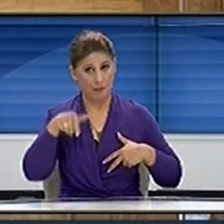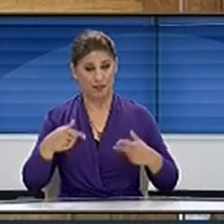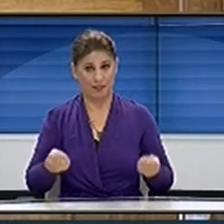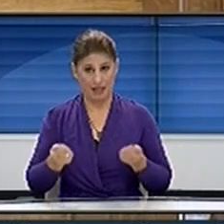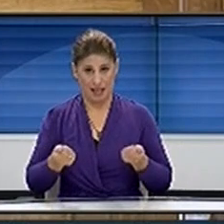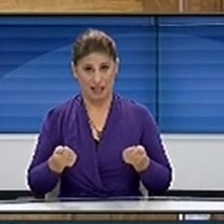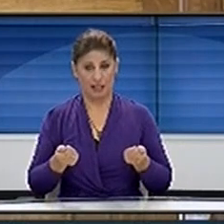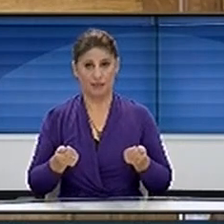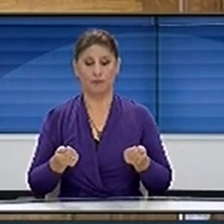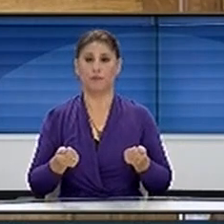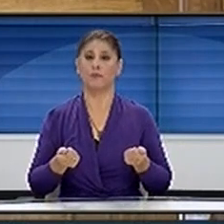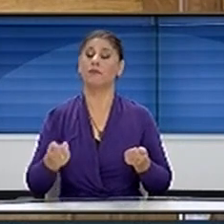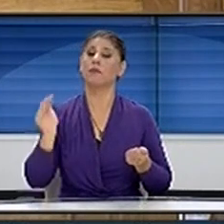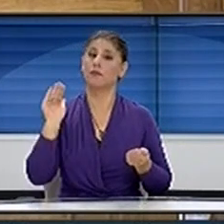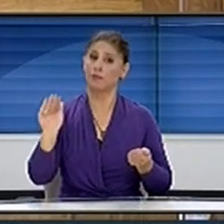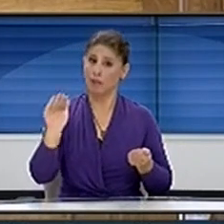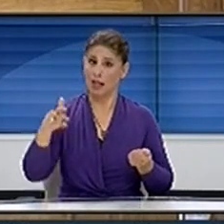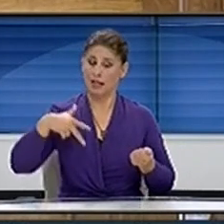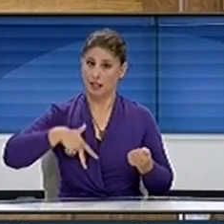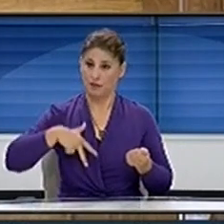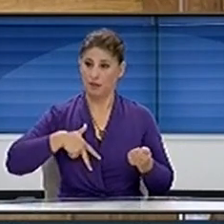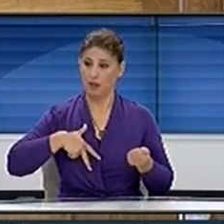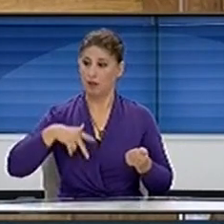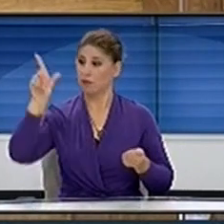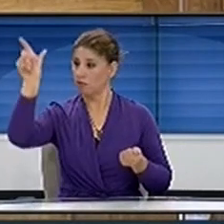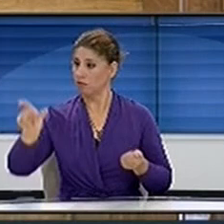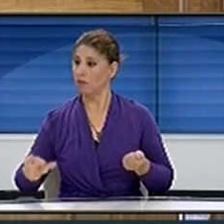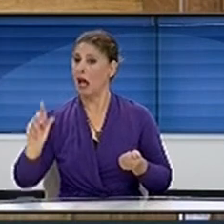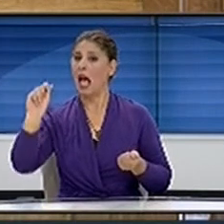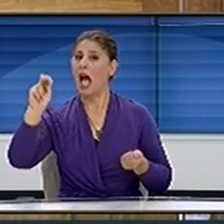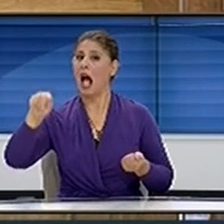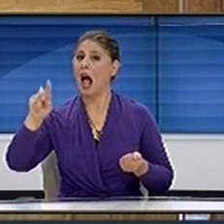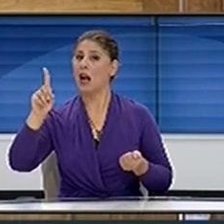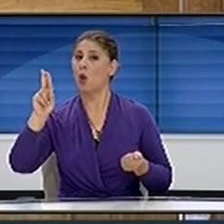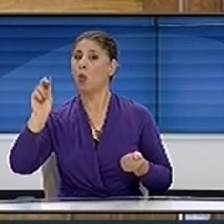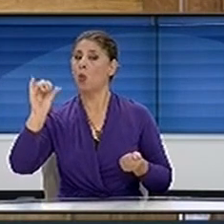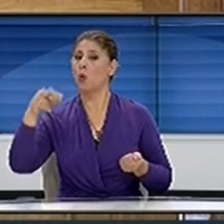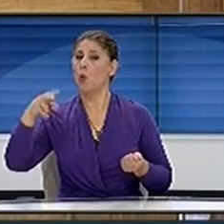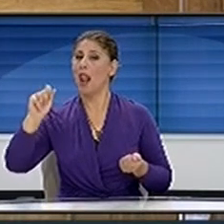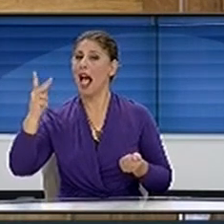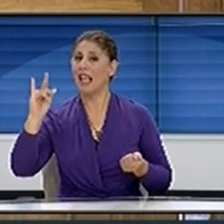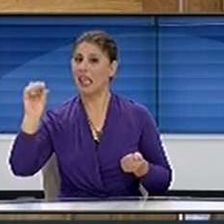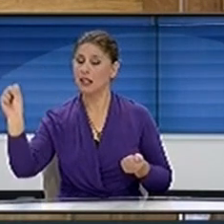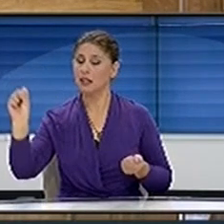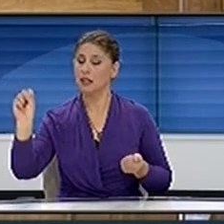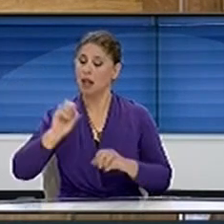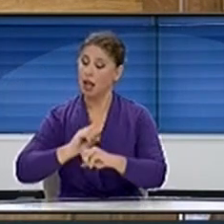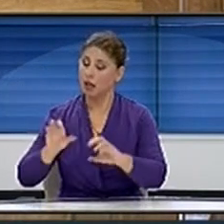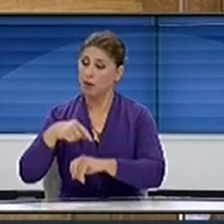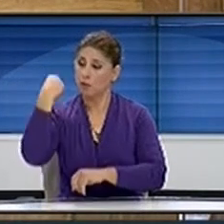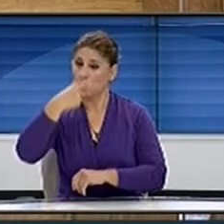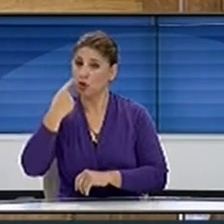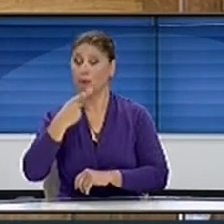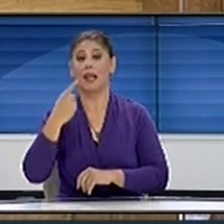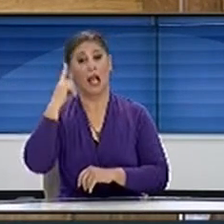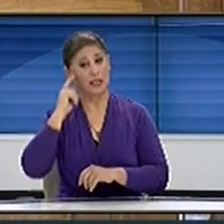γεγονότων, κάλεσε η κυβέρνηση τον ενδιαφερόμενο να ενημερωθεί προσωπικά, καθώς γνωρίζετε